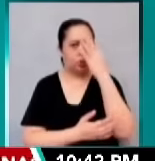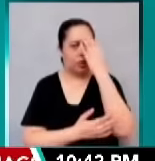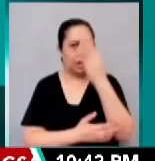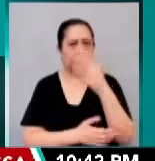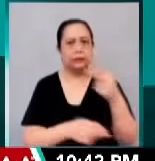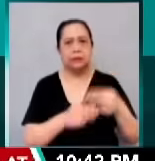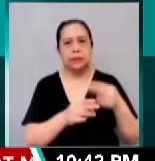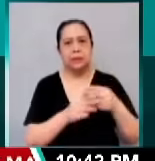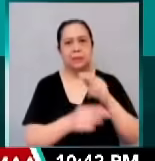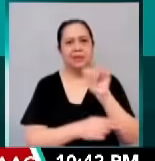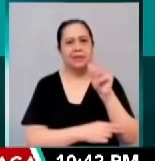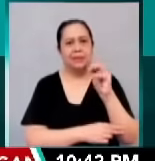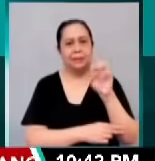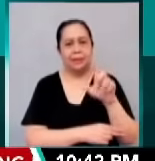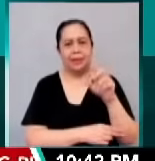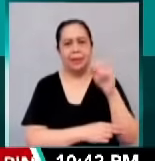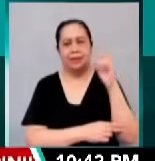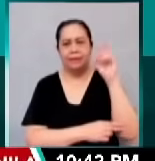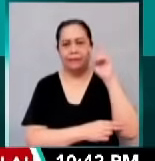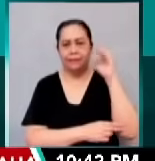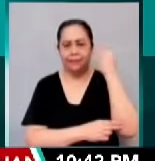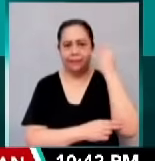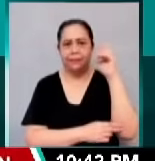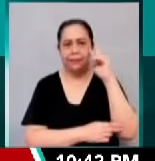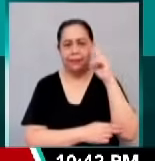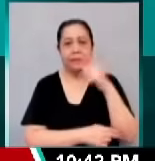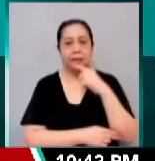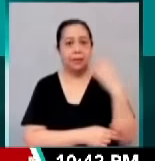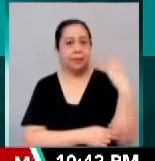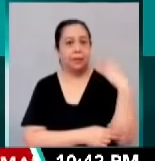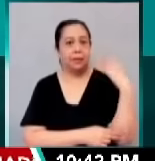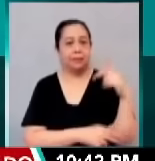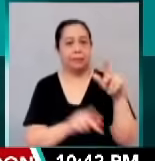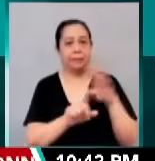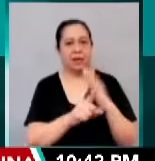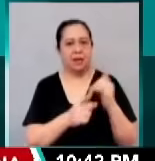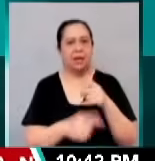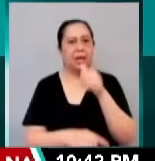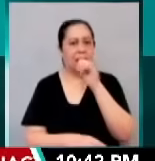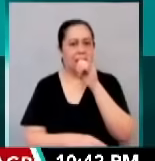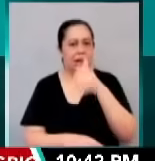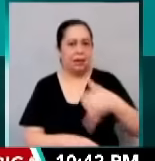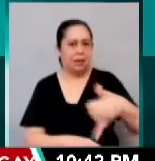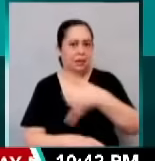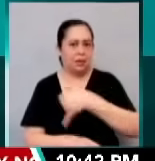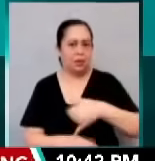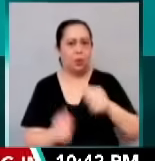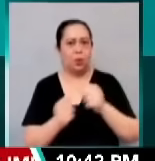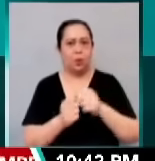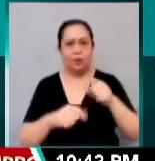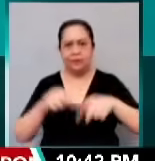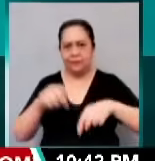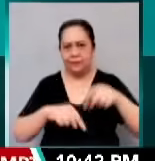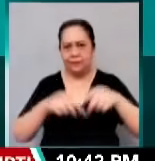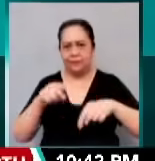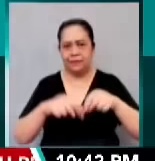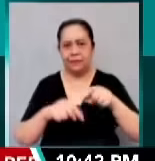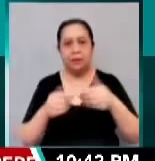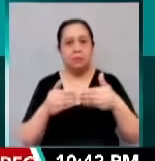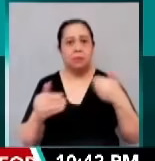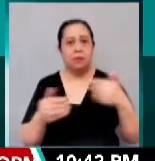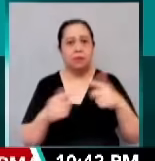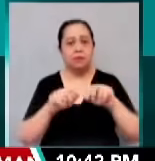Villa Juliano. Ayon sa kapitan ng barangay, nakipag-inuman umano si Juliano sa kanyang mga kaibigan bago sila naligo sa